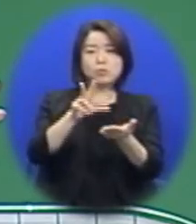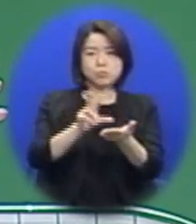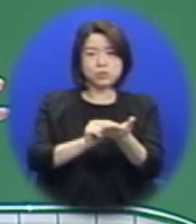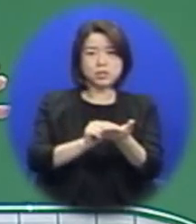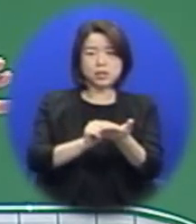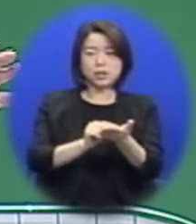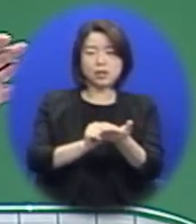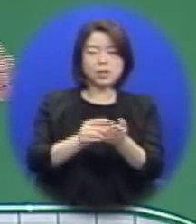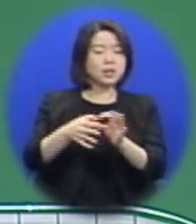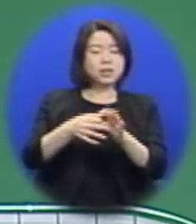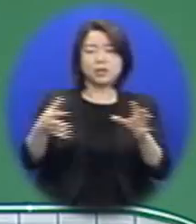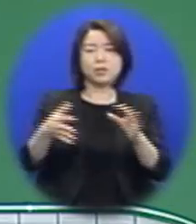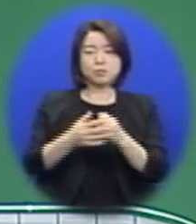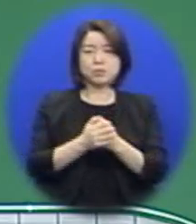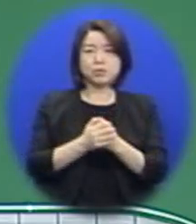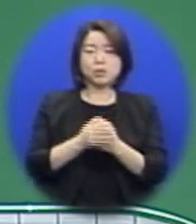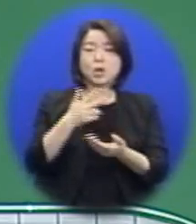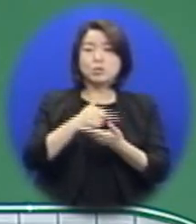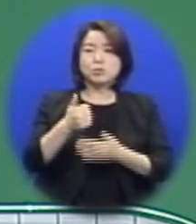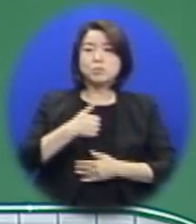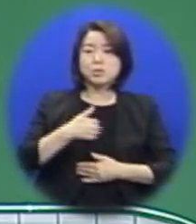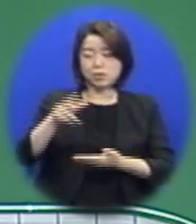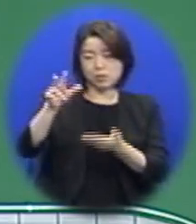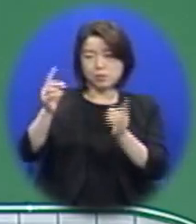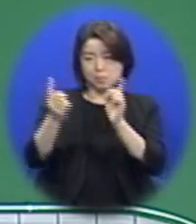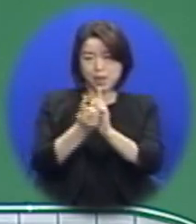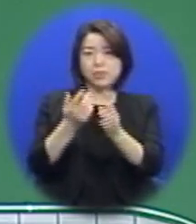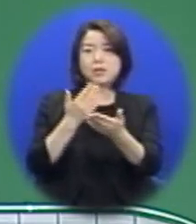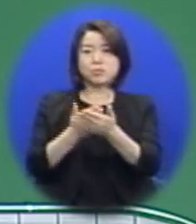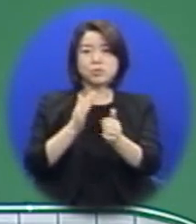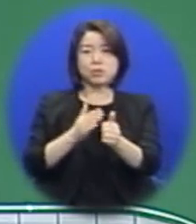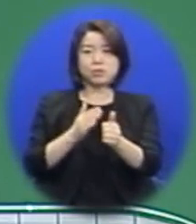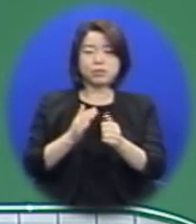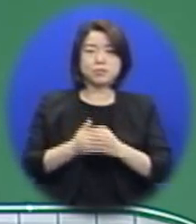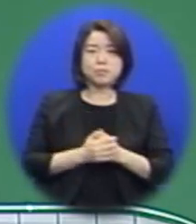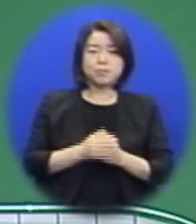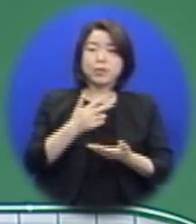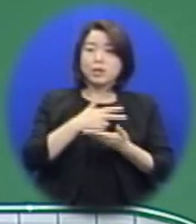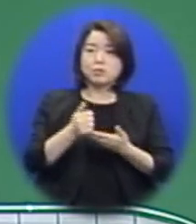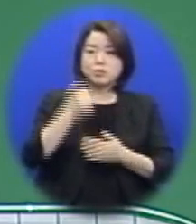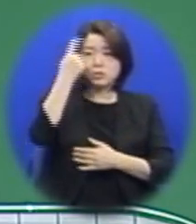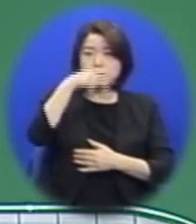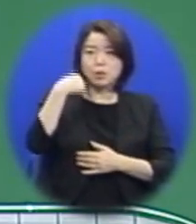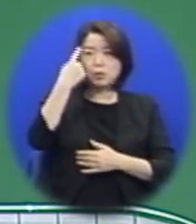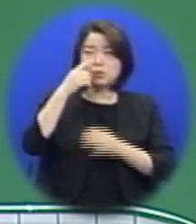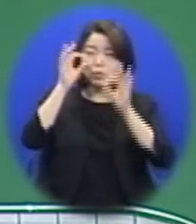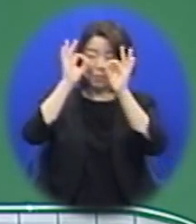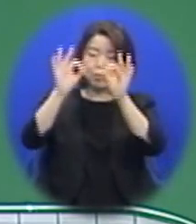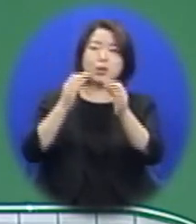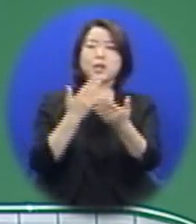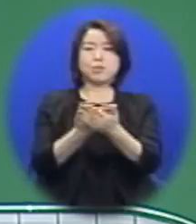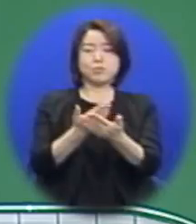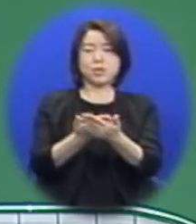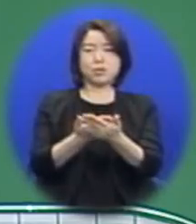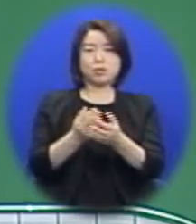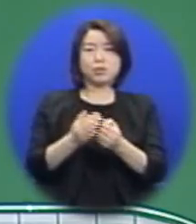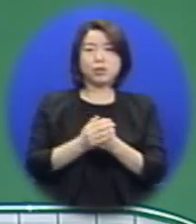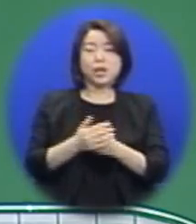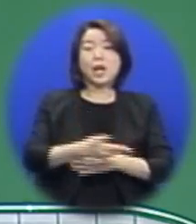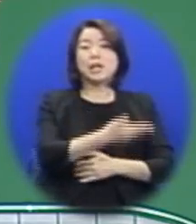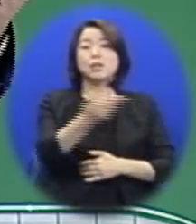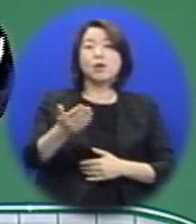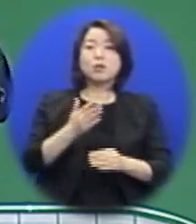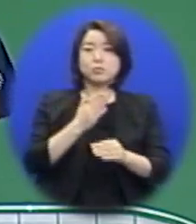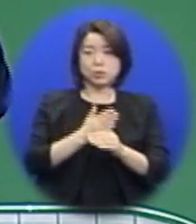되겠습니다. 주님, 저를 만나 주세요. 주님의 얼굴을 바라보게 해 주세요. 여러분